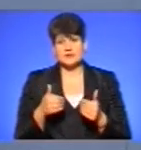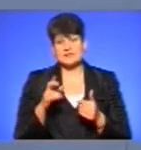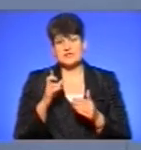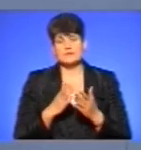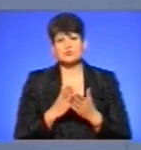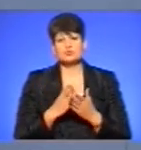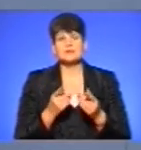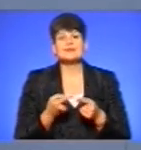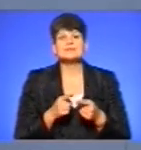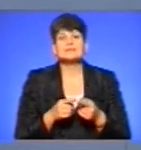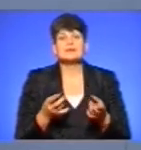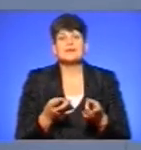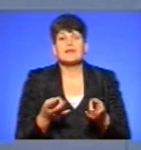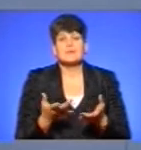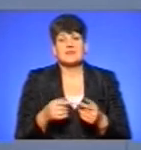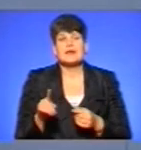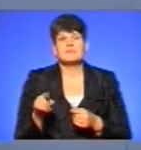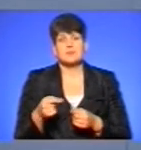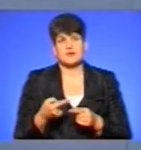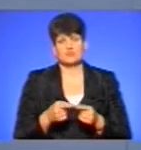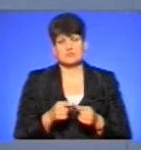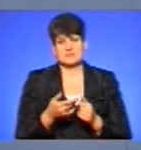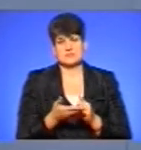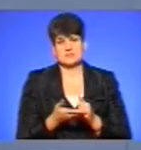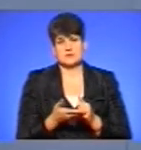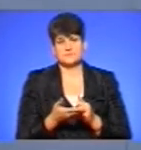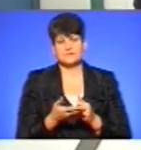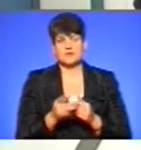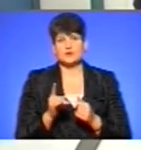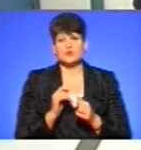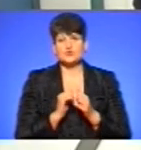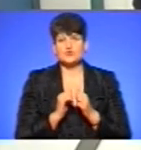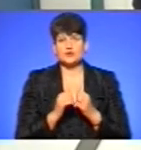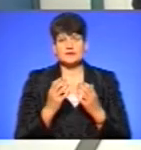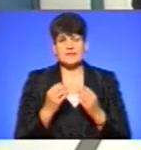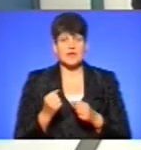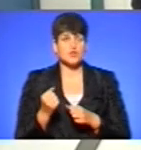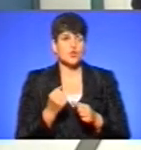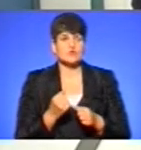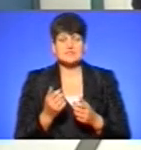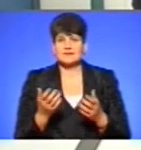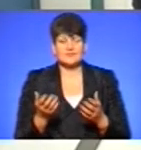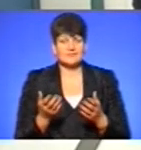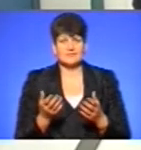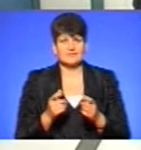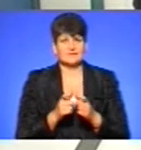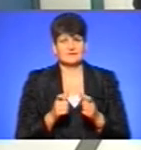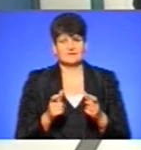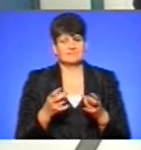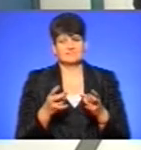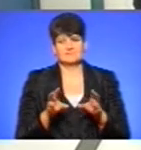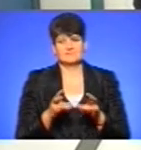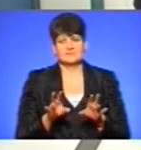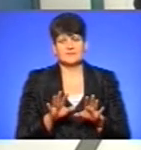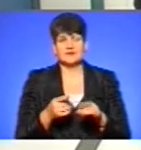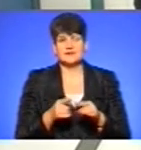це потрібно, де ця установа вимагається. Щоб щодня носити ID-картку, ну, це не потрібно, це